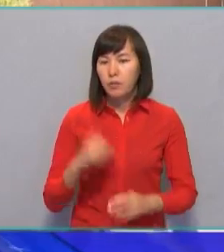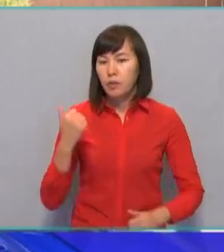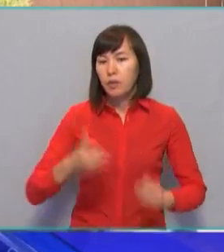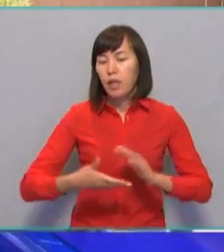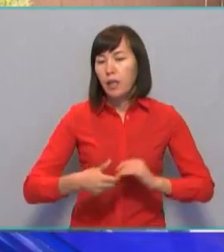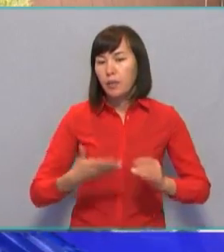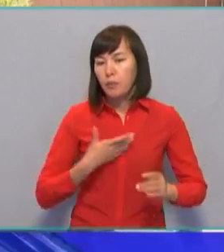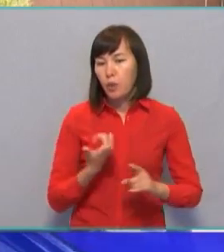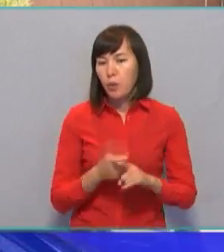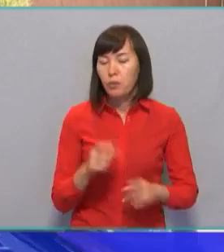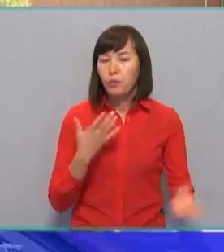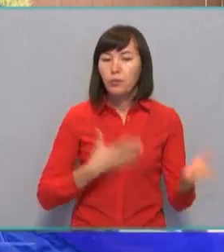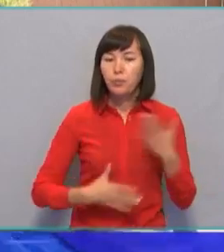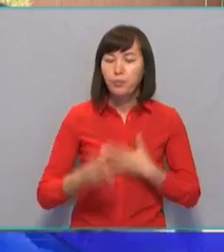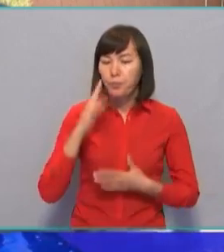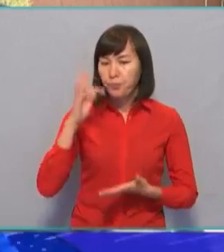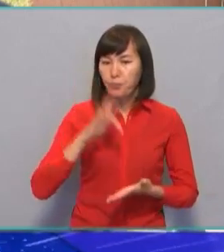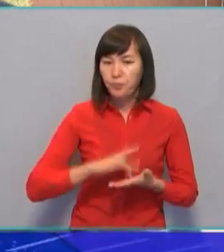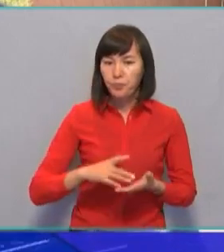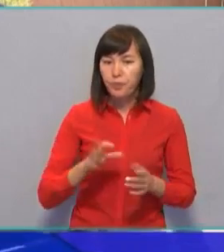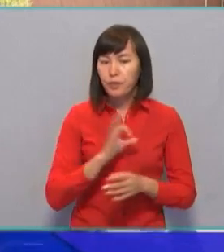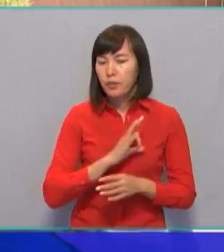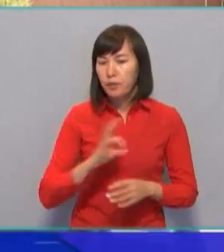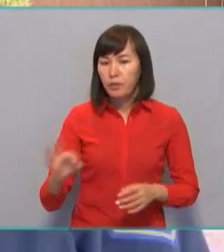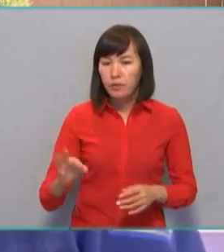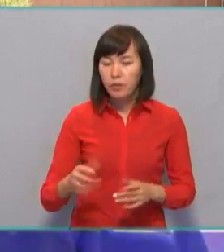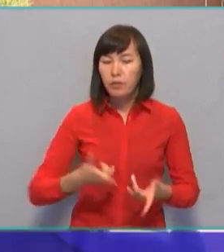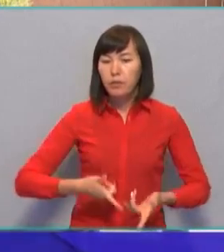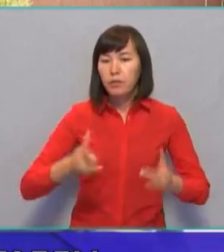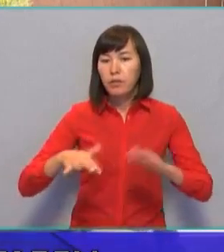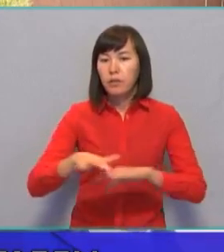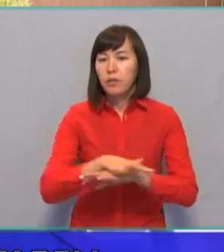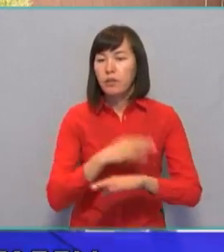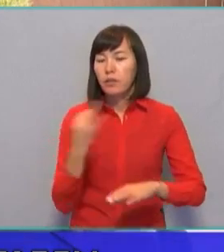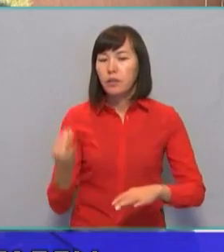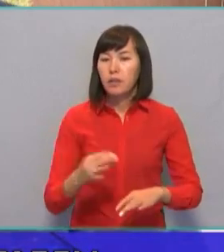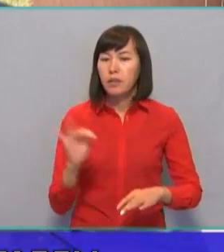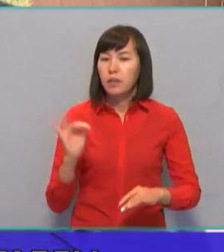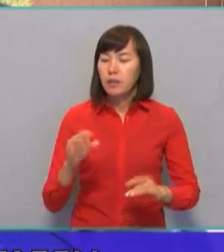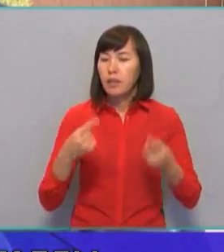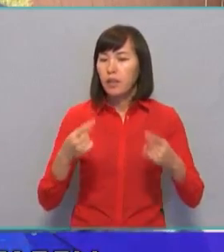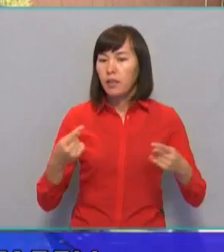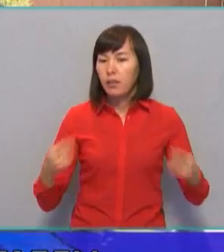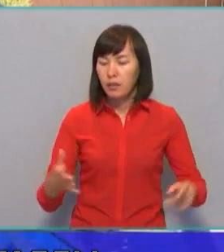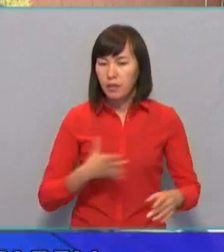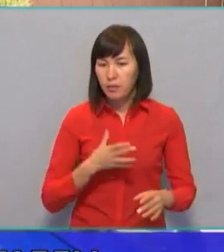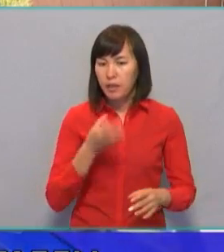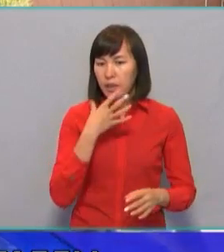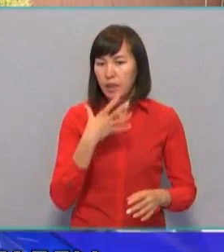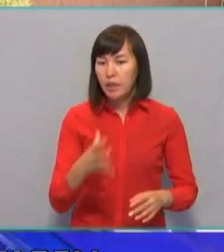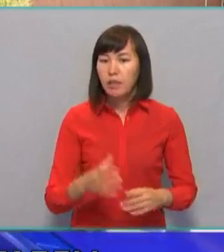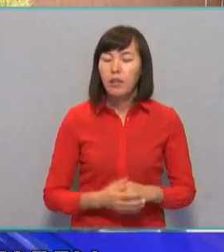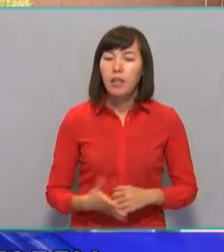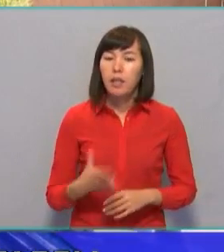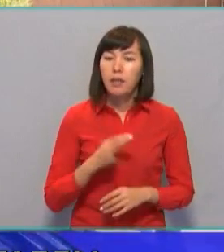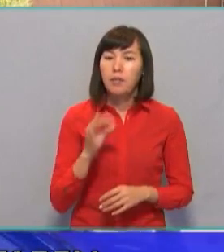жарысқа шақырғанына мен өте қуаныштымын. Шымкент қаласы өте керемет қала. Ату алаңы өте қызықты, әрі әртүрлі. Бізге қатты ұнады.